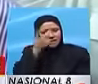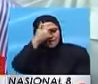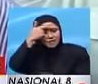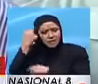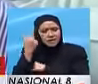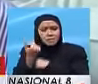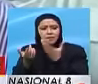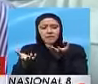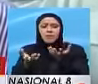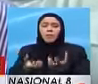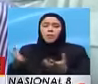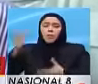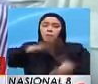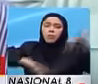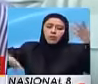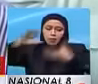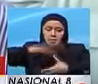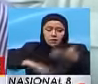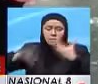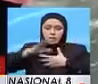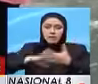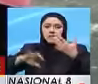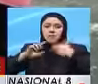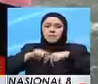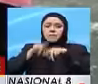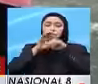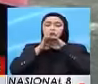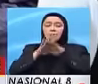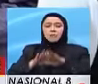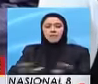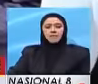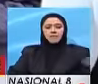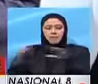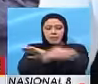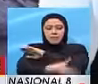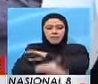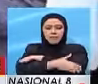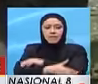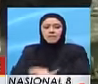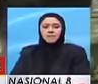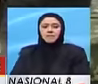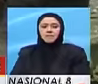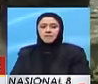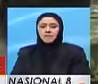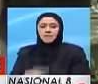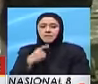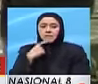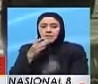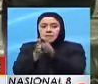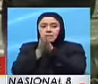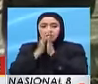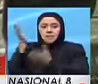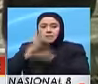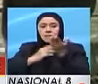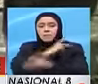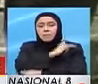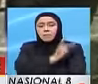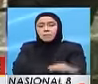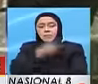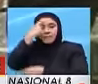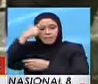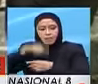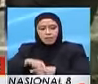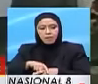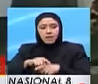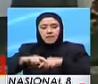untuk mengkucar-kacirkan keamanan negara Beliau juga meminta pihak berkuasa menurunkan